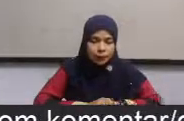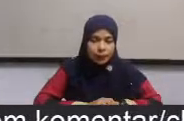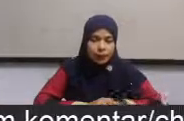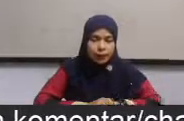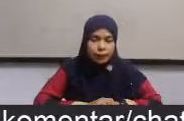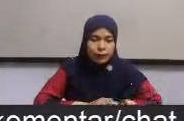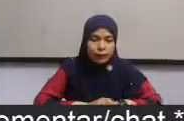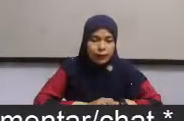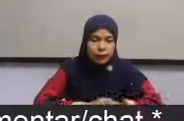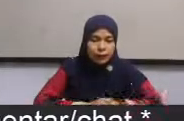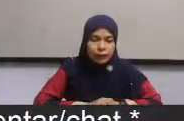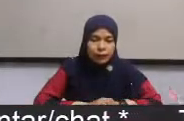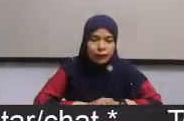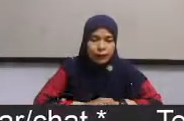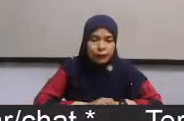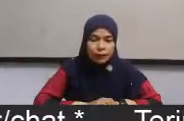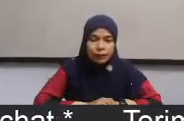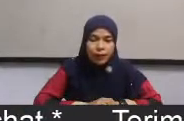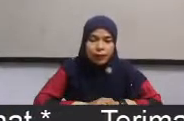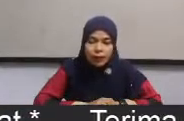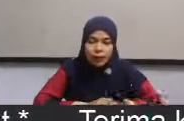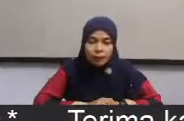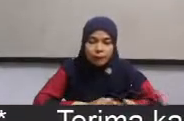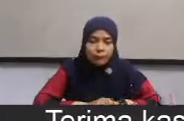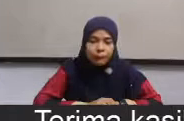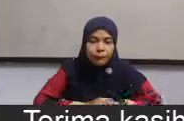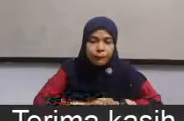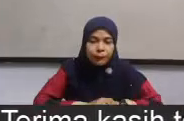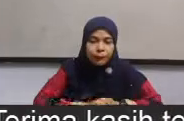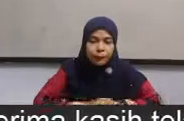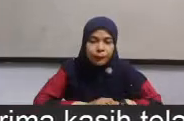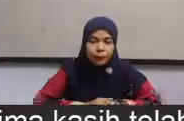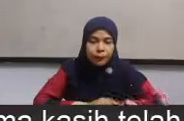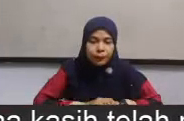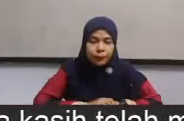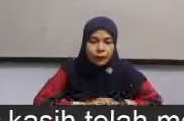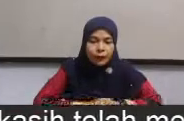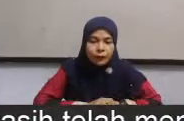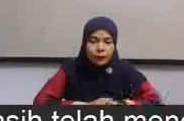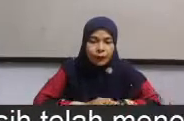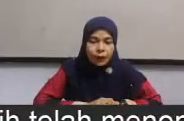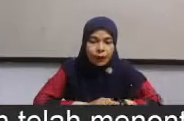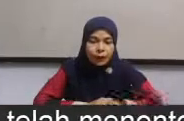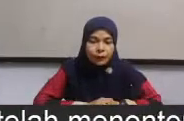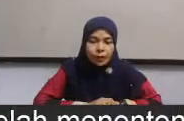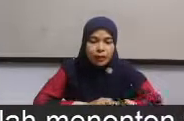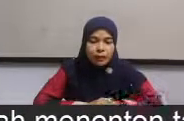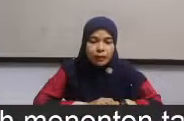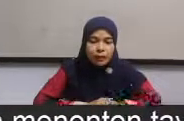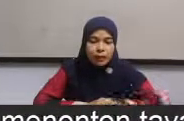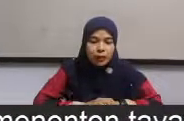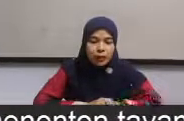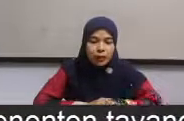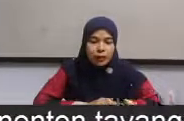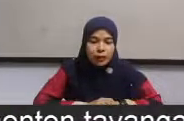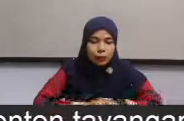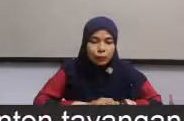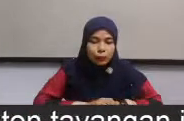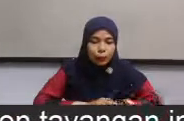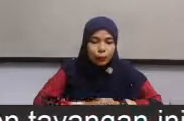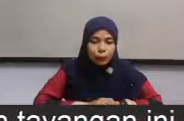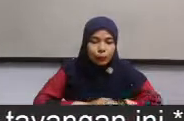Alfa Hai Oke Paham ya hai eh kemudian yang masih